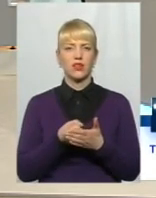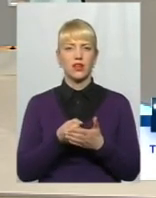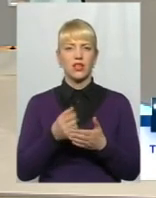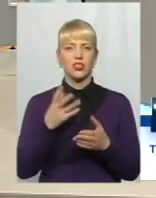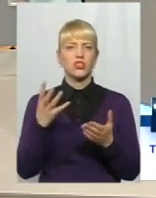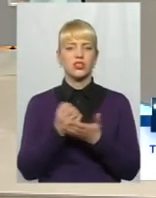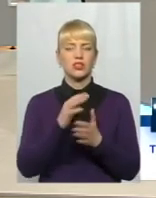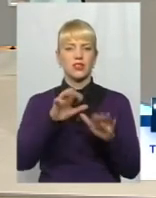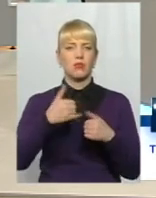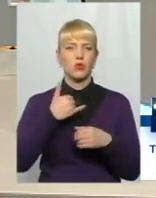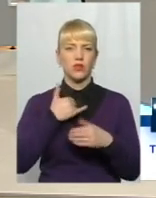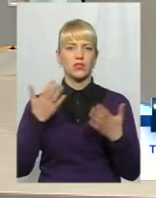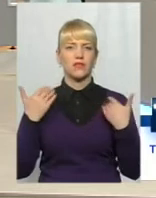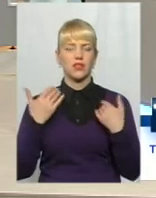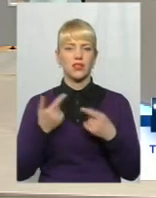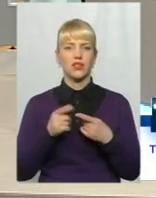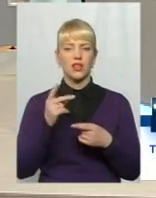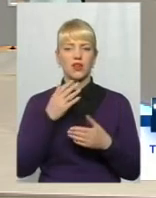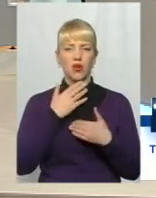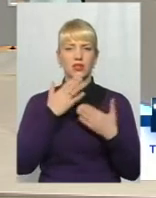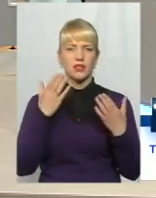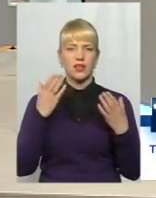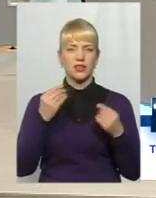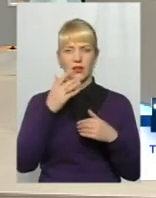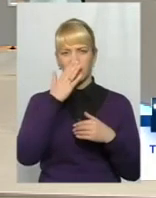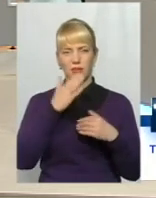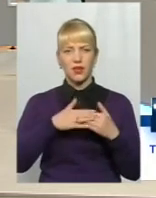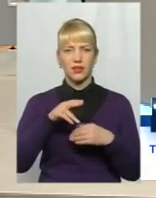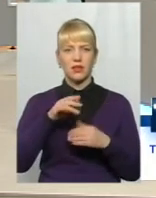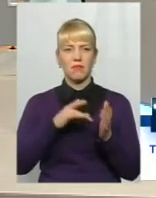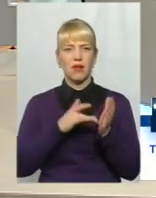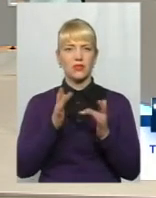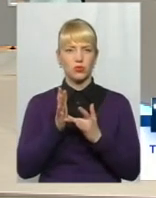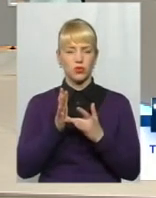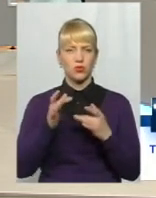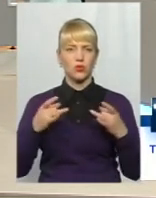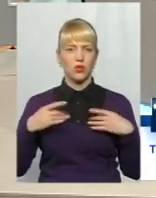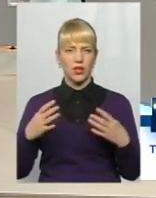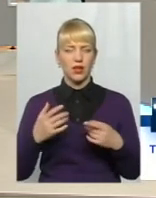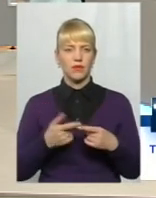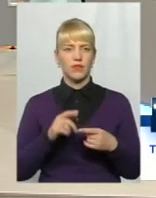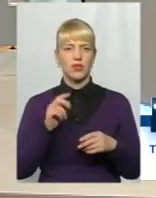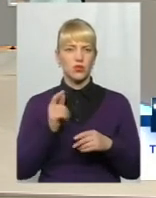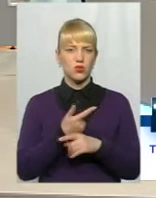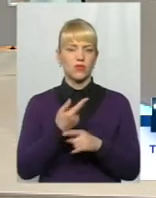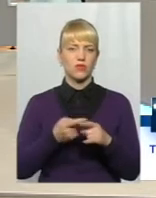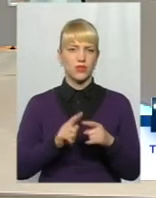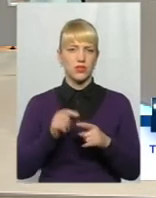І останній день прибрати на центрі перед Пасхою. І знову ця толока.